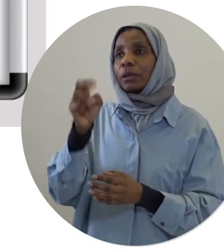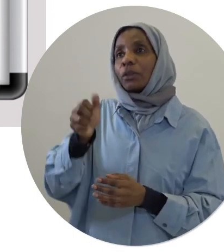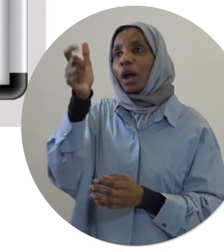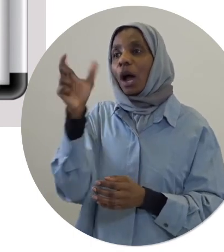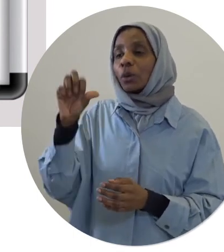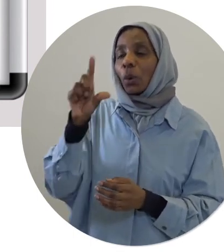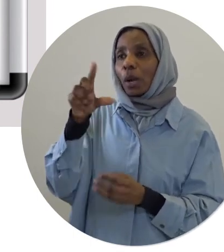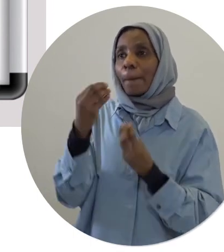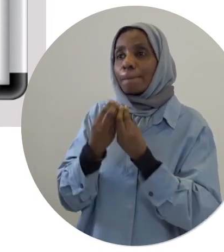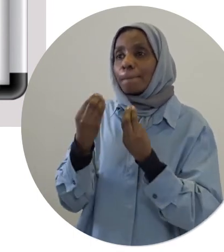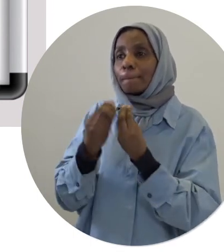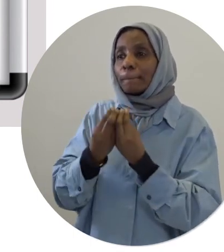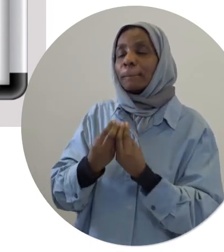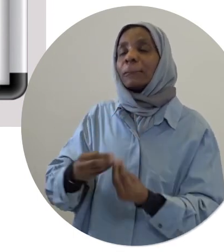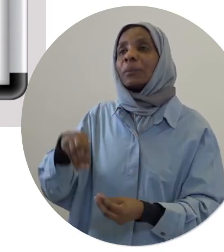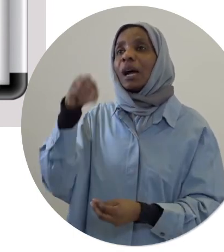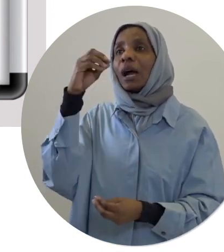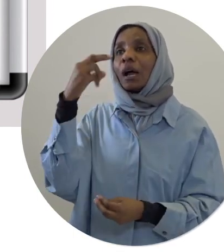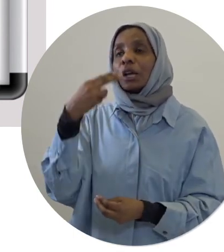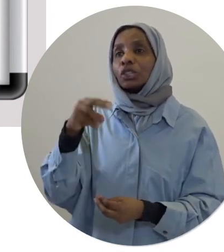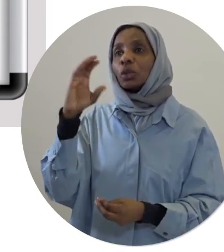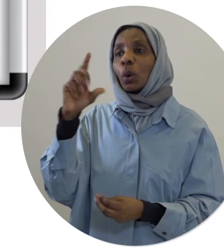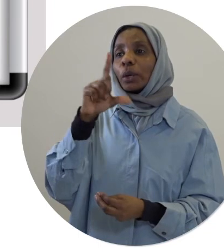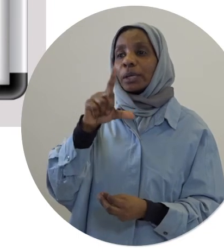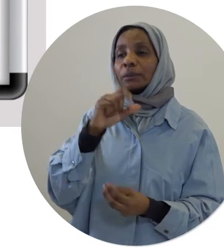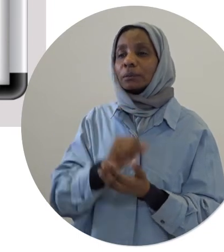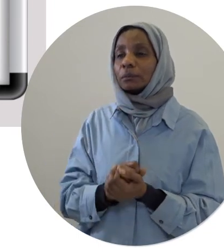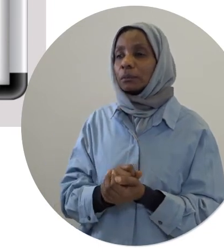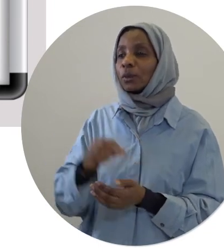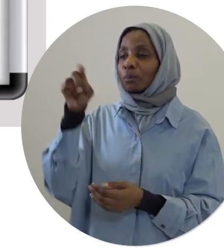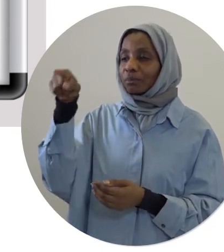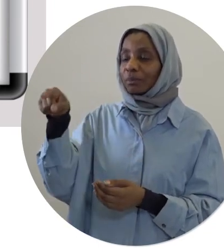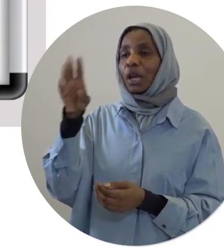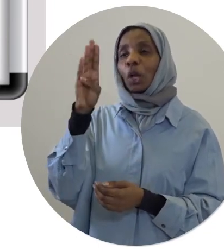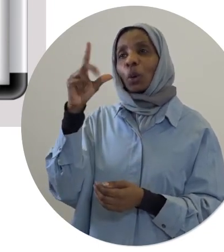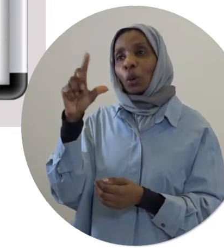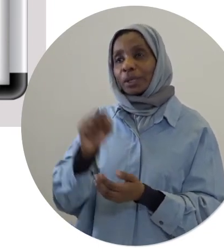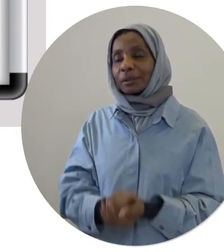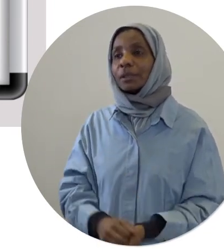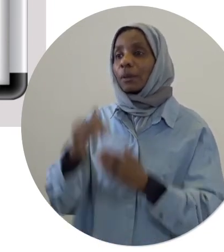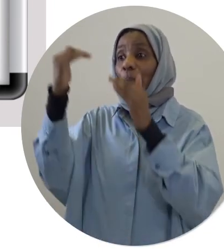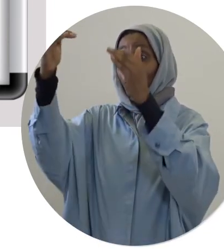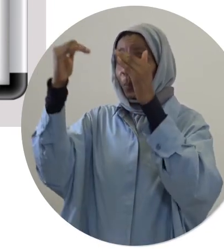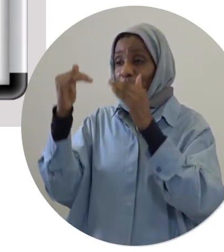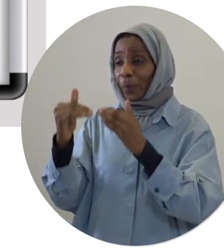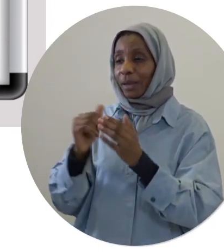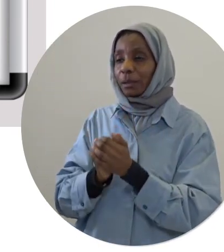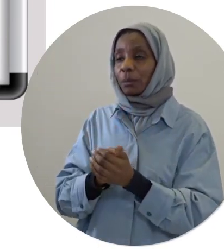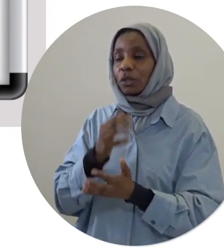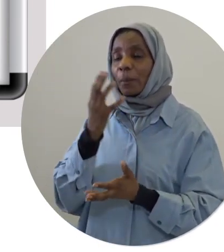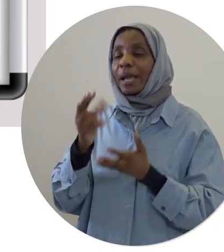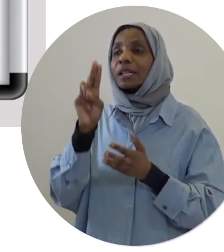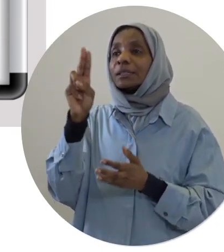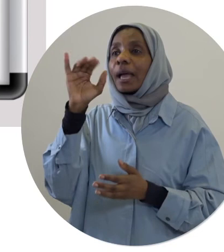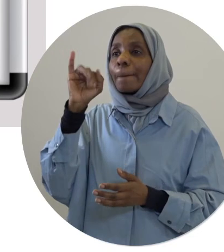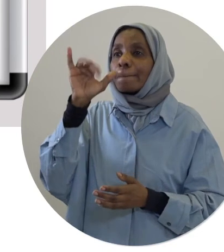ومركب عضوي، سيتكون كلوريد الإيثيل. عند إجراء تميؤ بروميد الإيثيل،